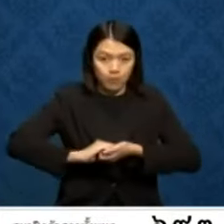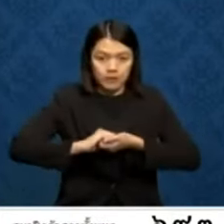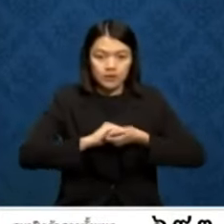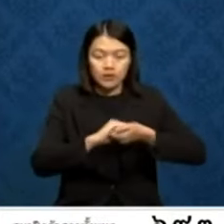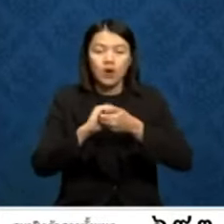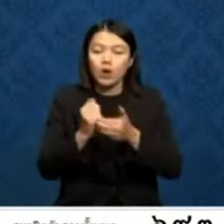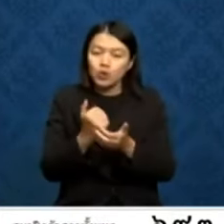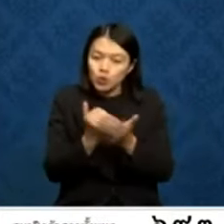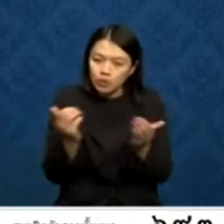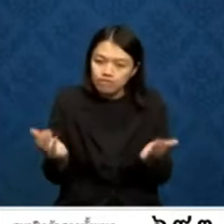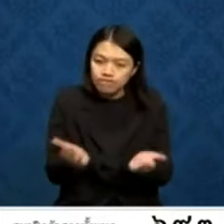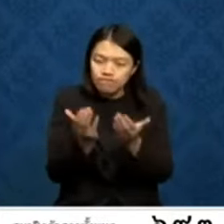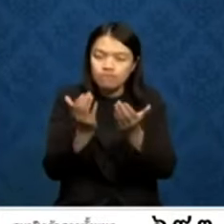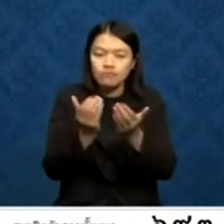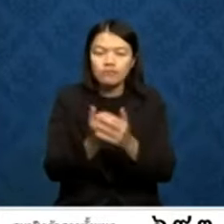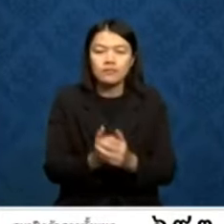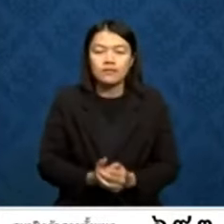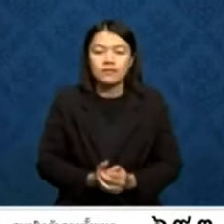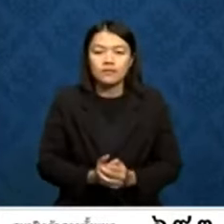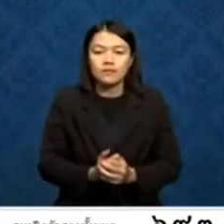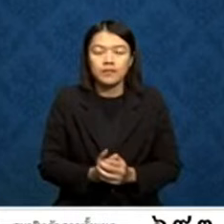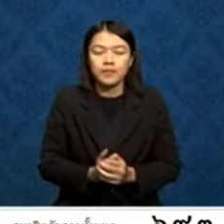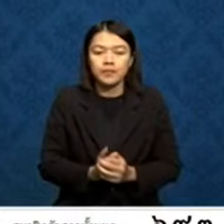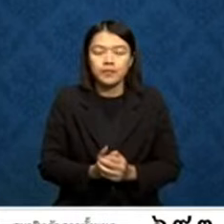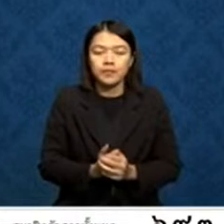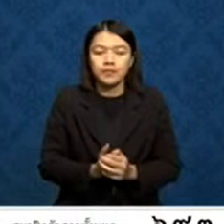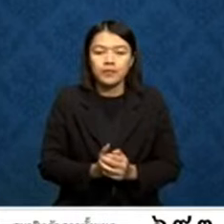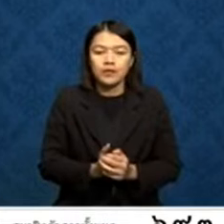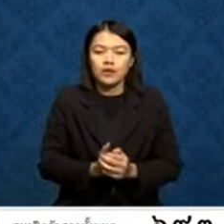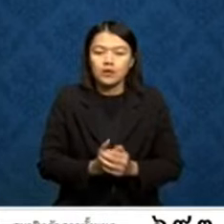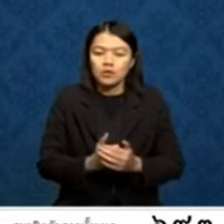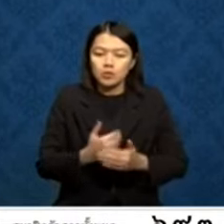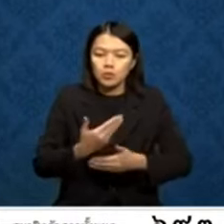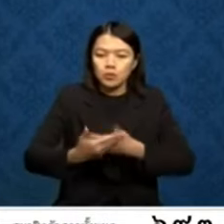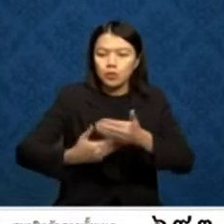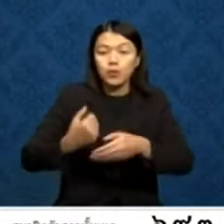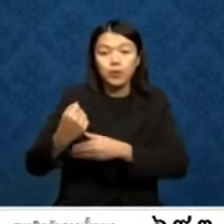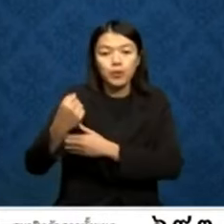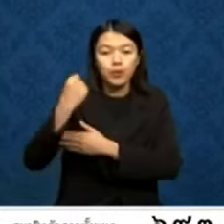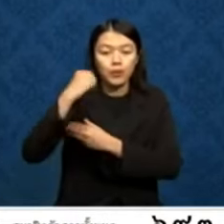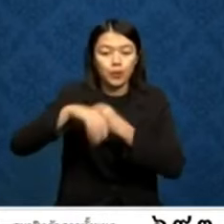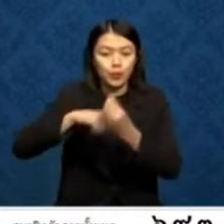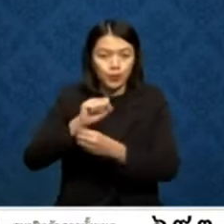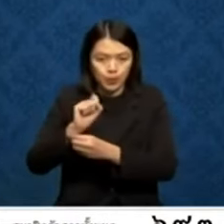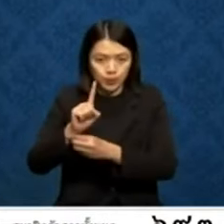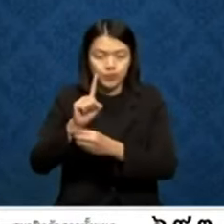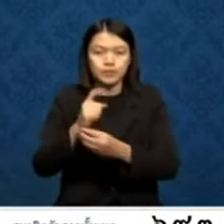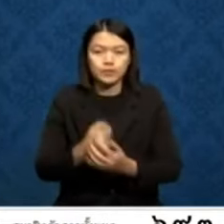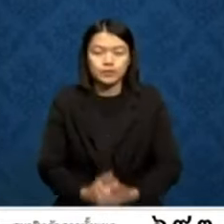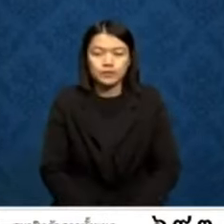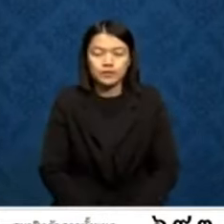ประคับประคองให้กลับมาเป็นกลไกที่แข็งแรงในการขับเคลื่อนเศรษฐกิจ